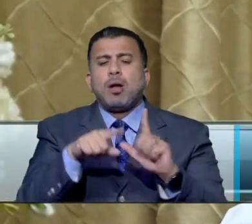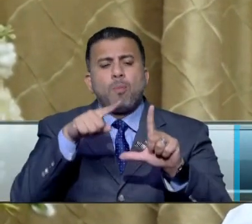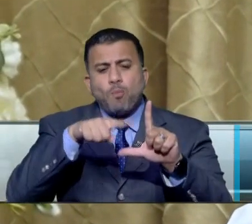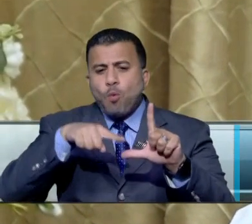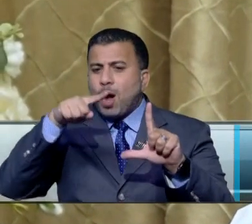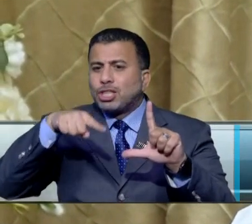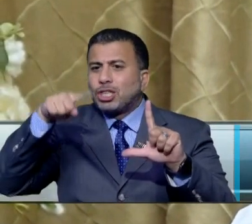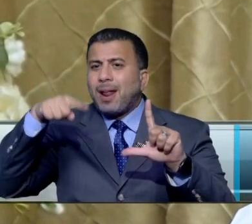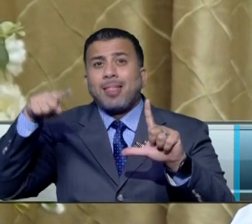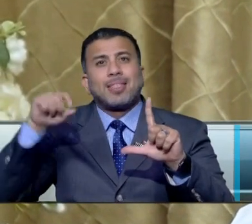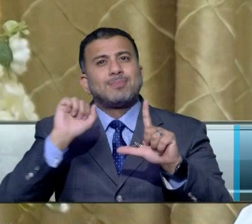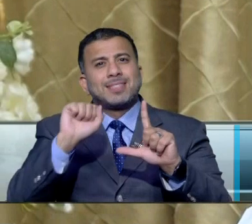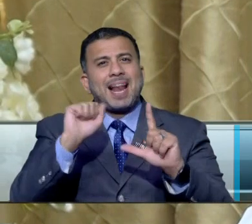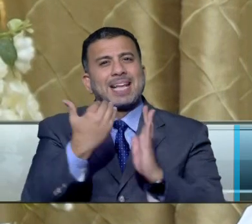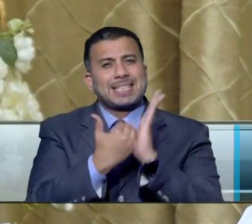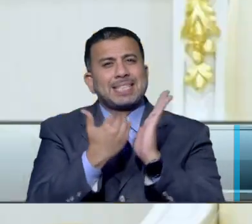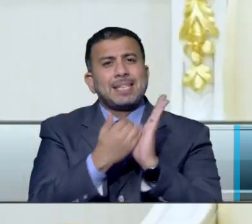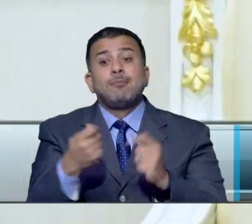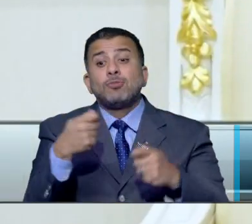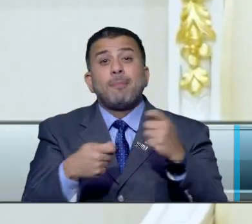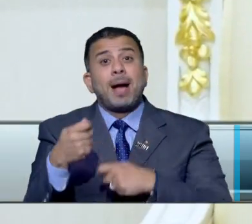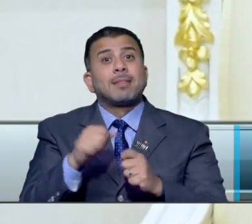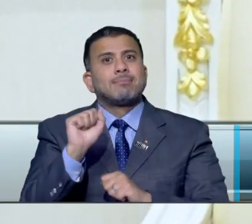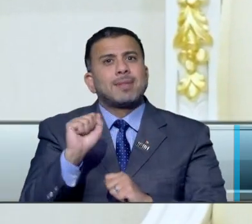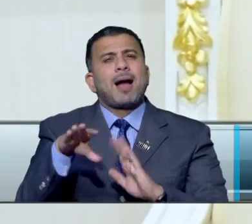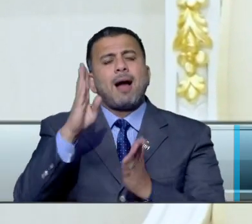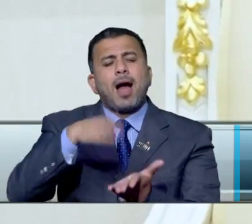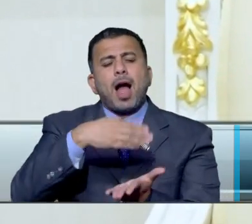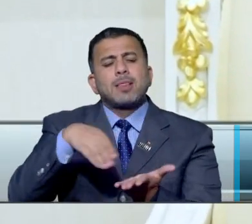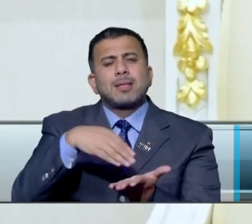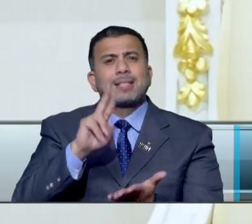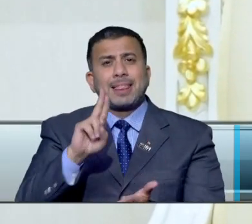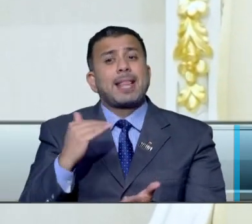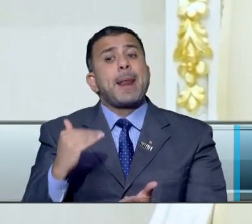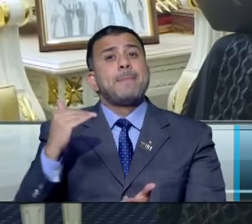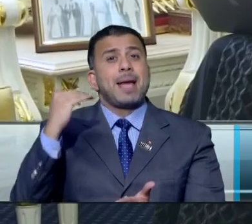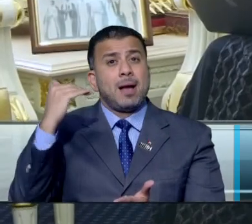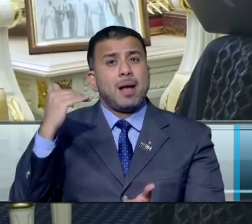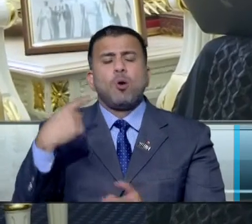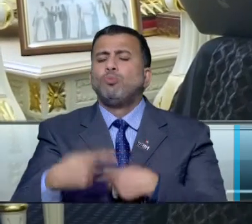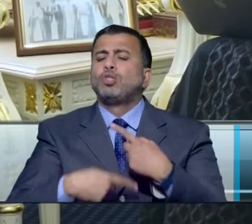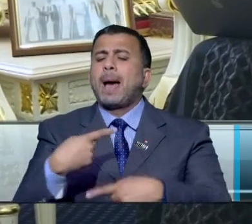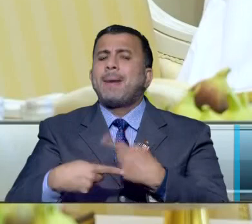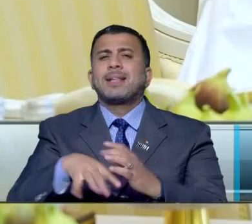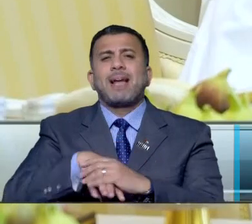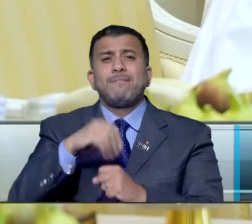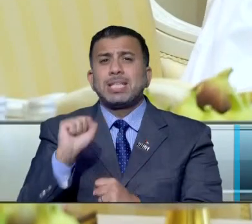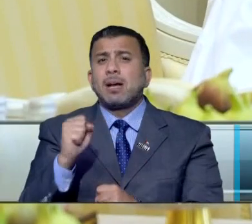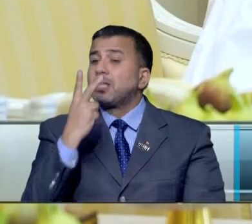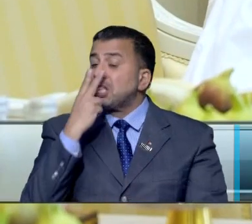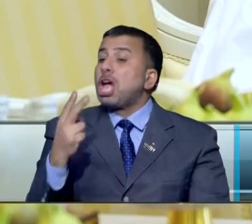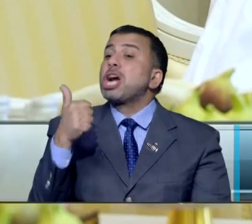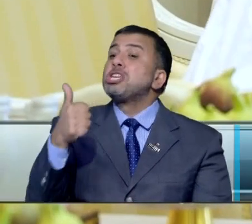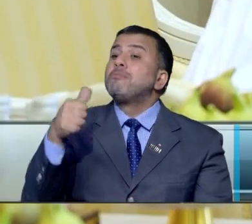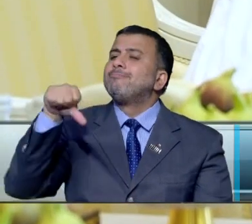المؤشرات الاقتصاديه ومساهمته الفاعله في اعداد خطط التنميه ومتابعه تنفيذها وتقييم